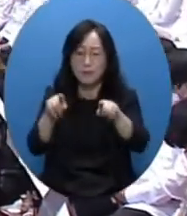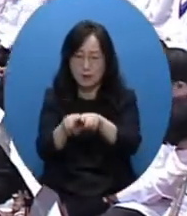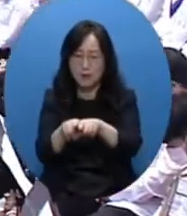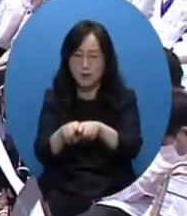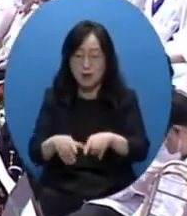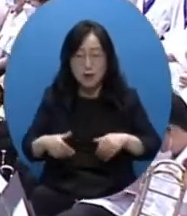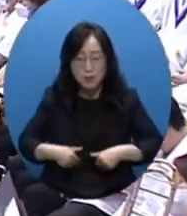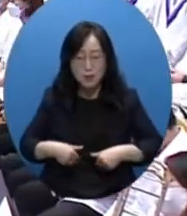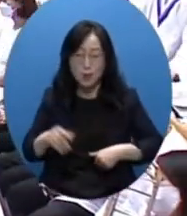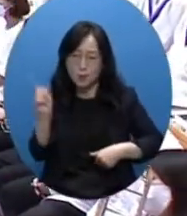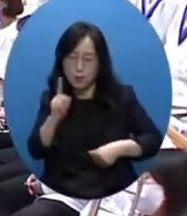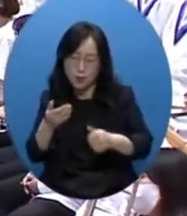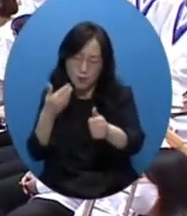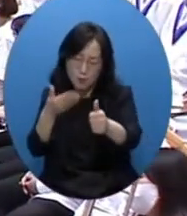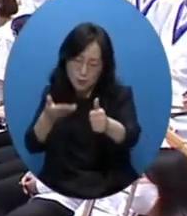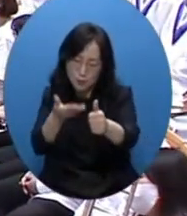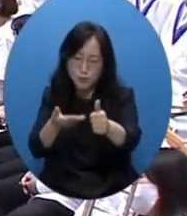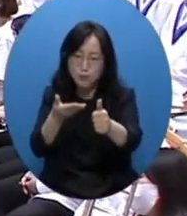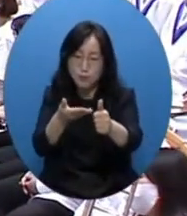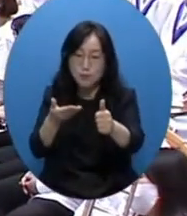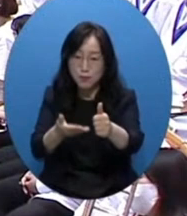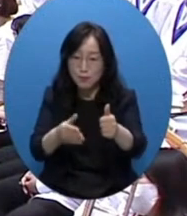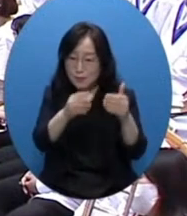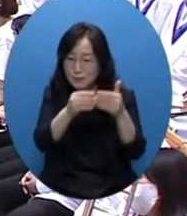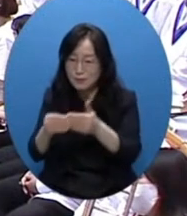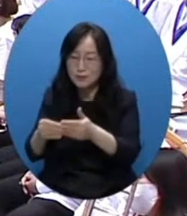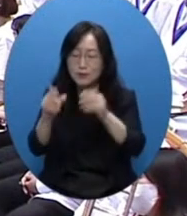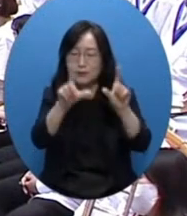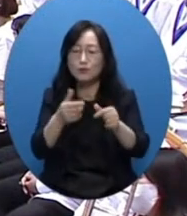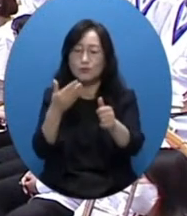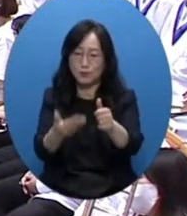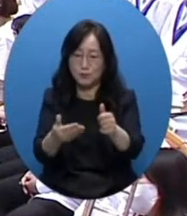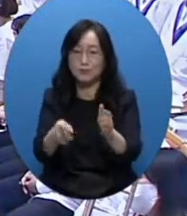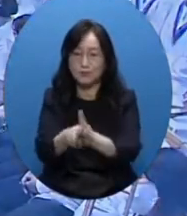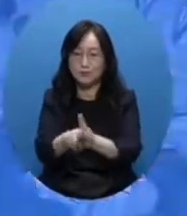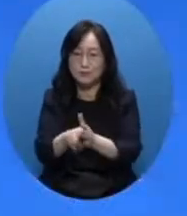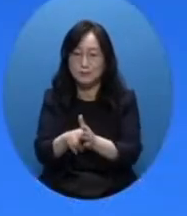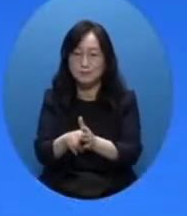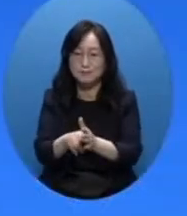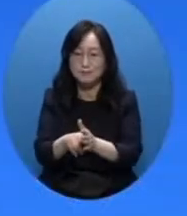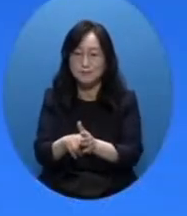필요한 것을 공급해 주시고 우리의 삶을 인도해 주시는 것입니다.